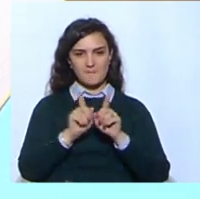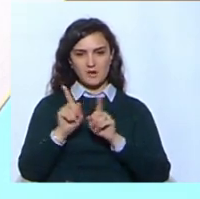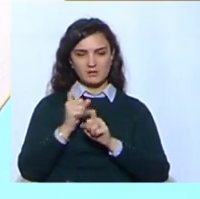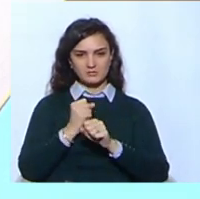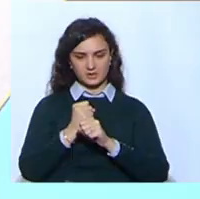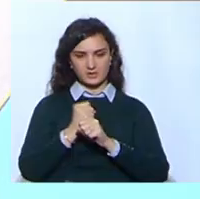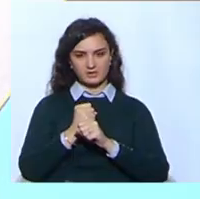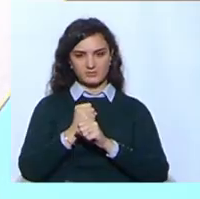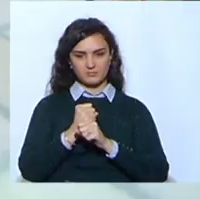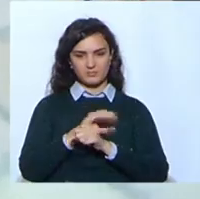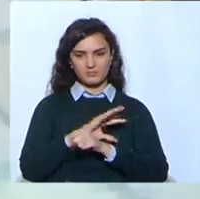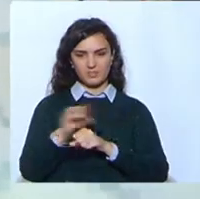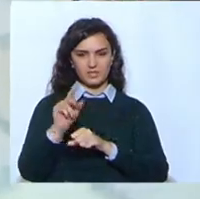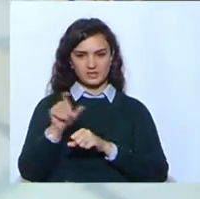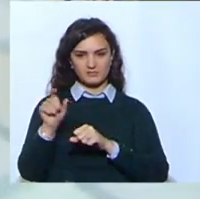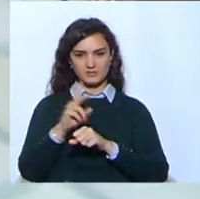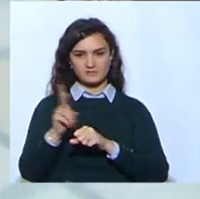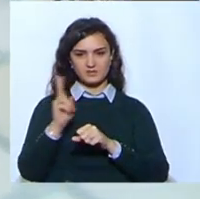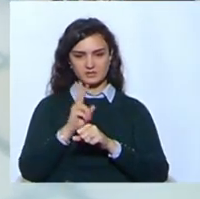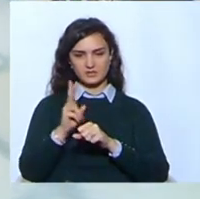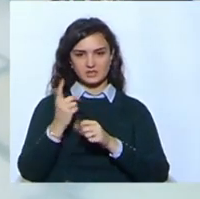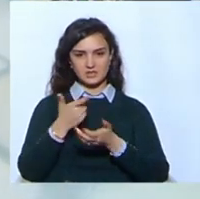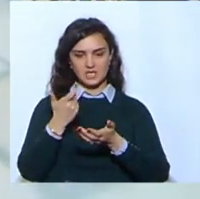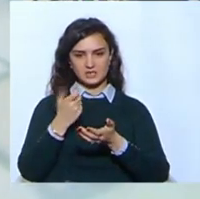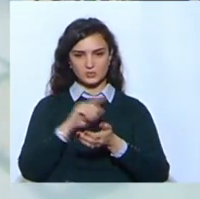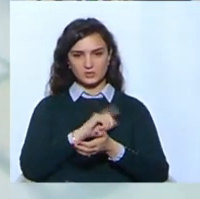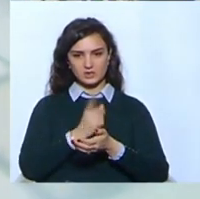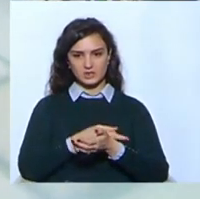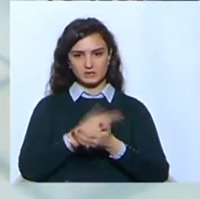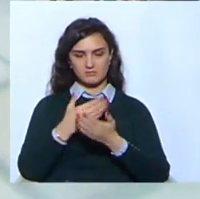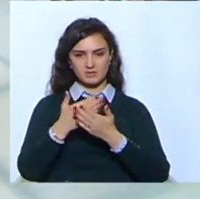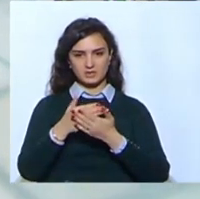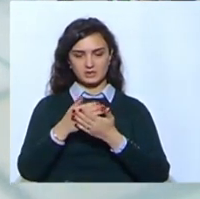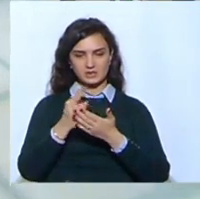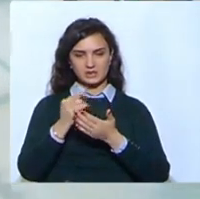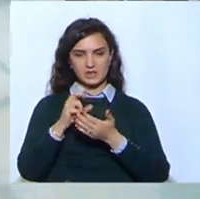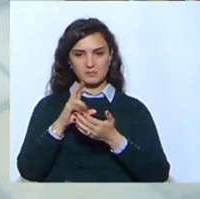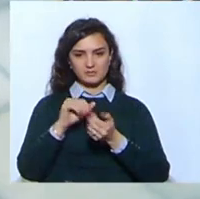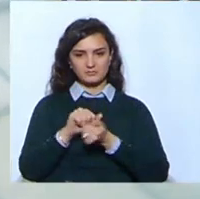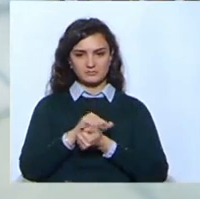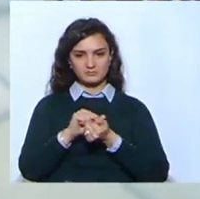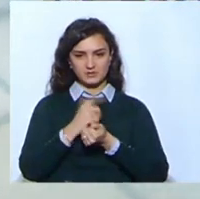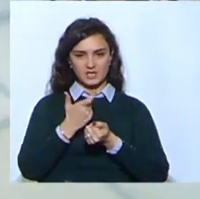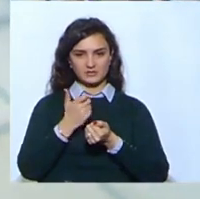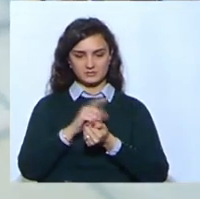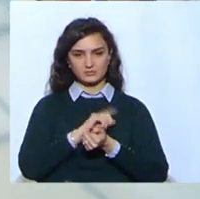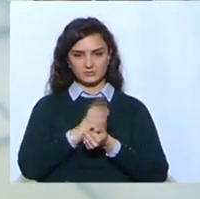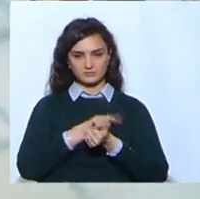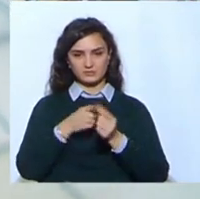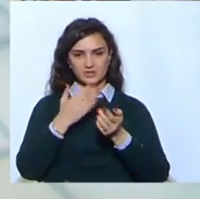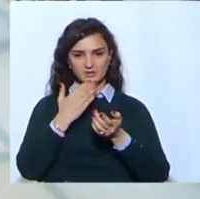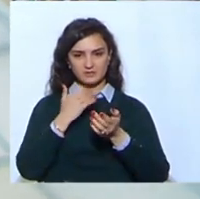დამუშავება ყველა იმ ადამიანს, ვისაც გასწარმოქმნა უძლიერდება მაგალითად წაბლის მოხმარების დროს, ეს პრობლემა იქნება